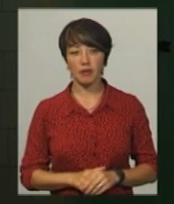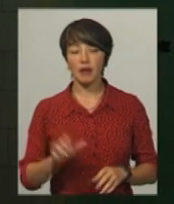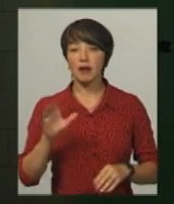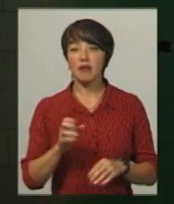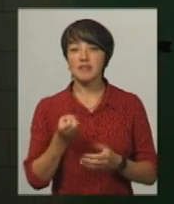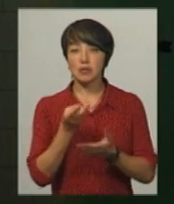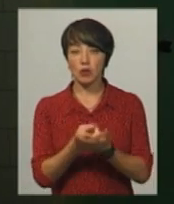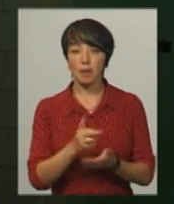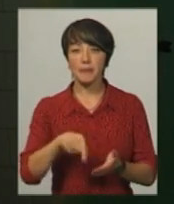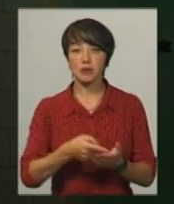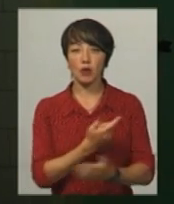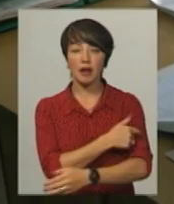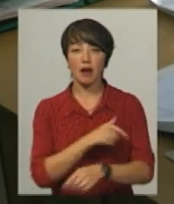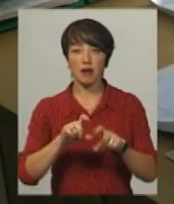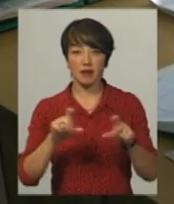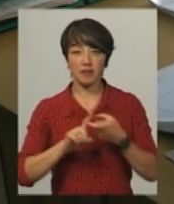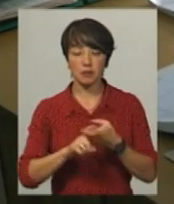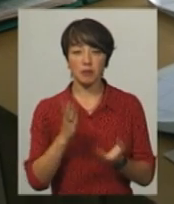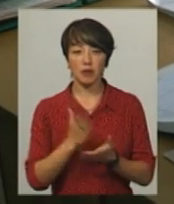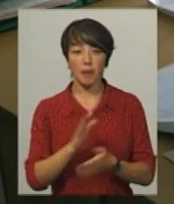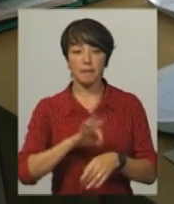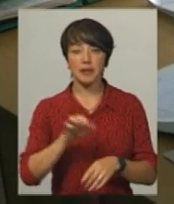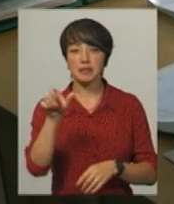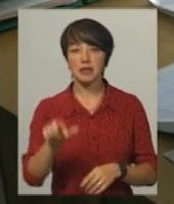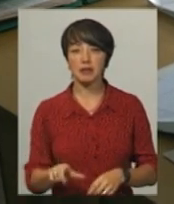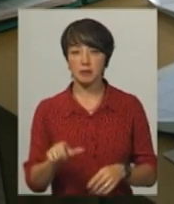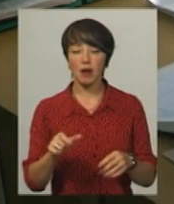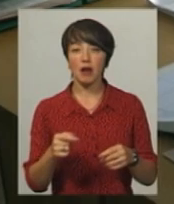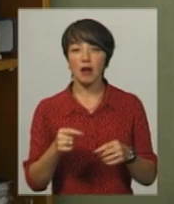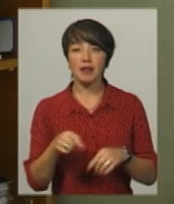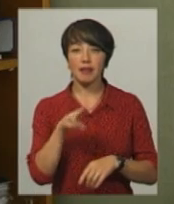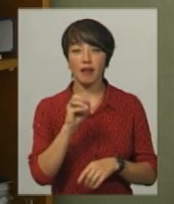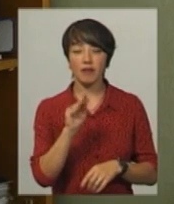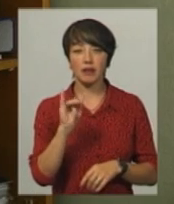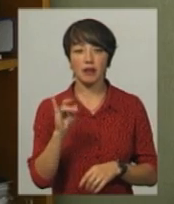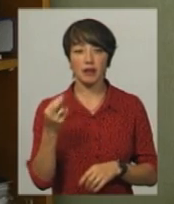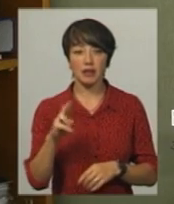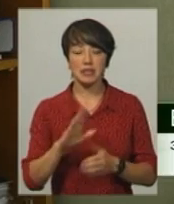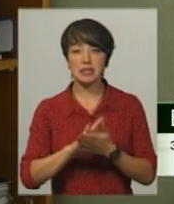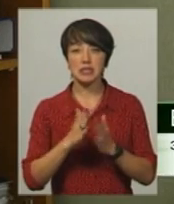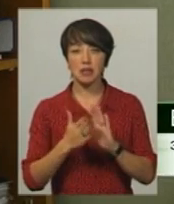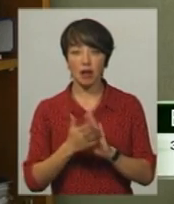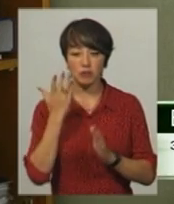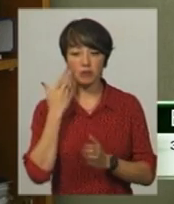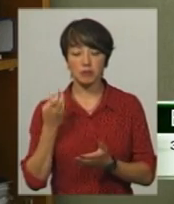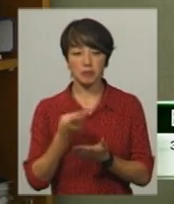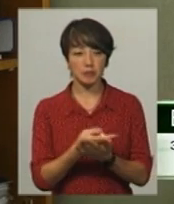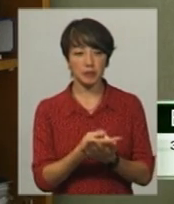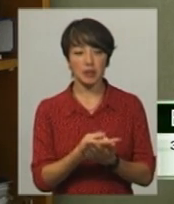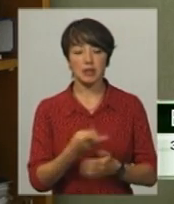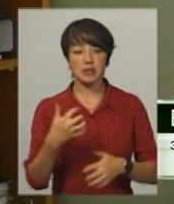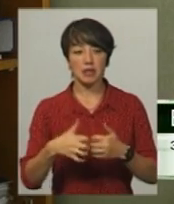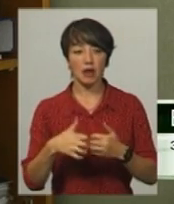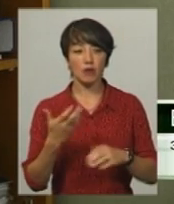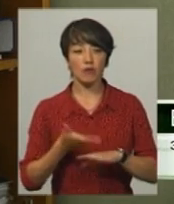стаціонарі Хмельницької міської інфекційної лікарні перебуває пацієнтка з діагнозом дифтерія. Стан при поступленні середньої важкості,